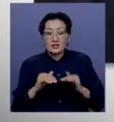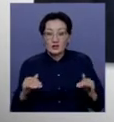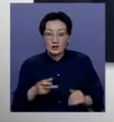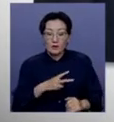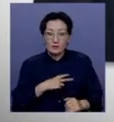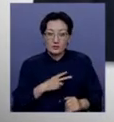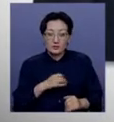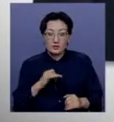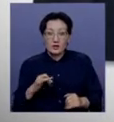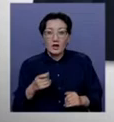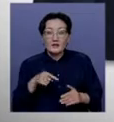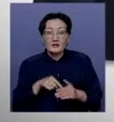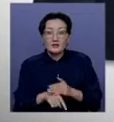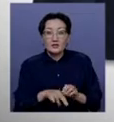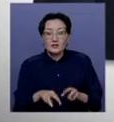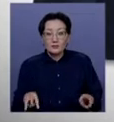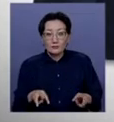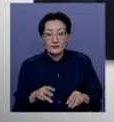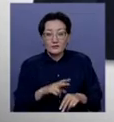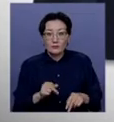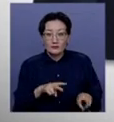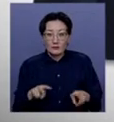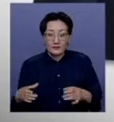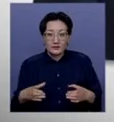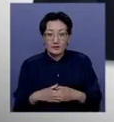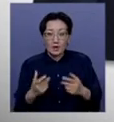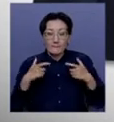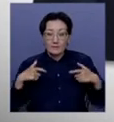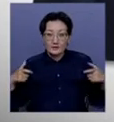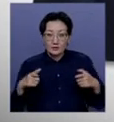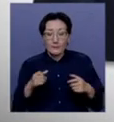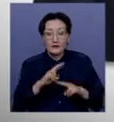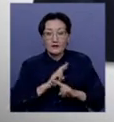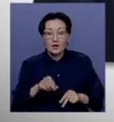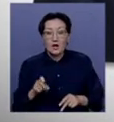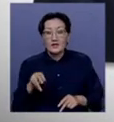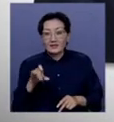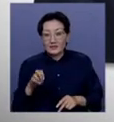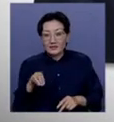айбын орденімен, ал Ішкі істер министрлігі патрульдік полиция полкының полицейі марқұм